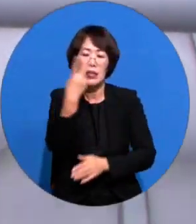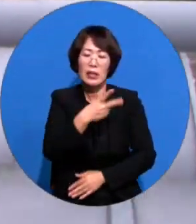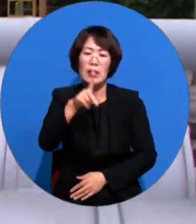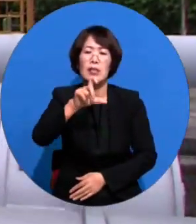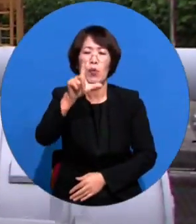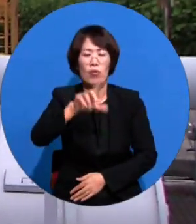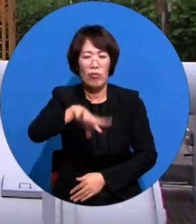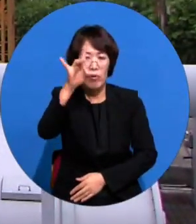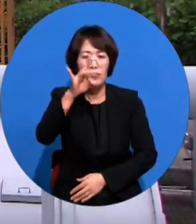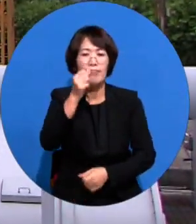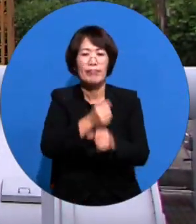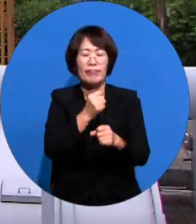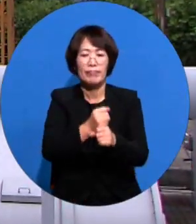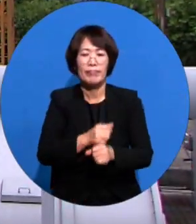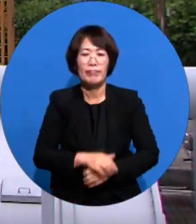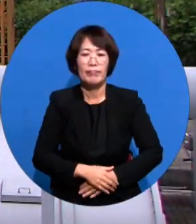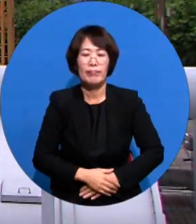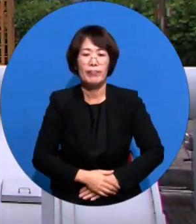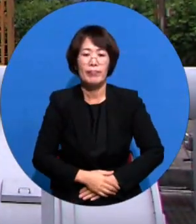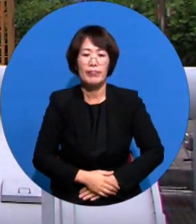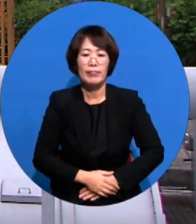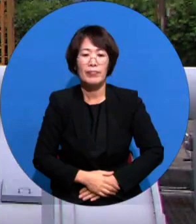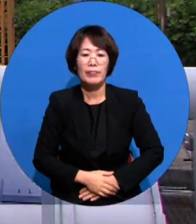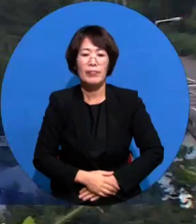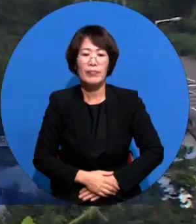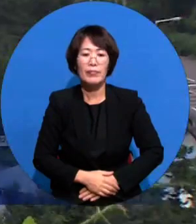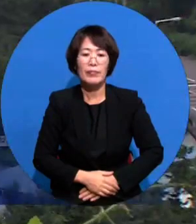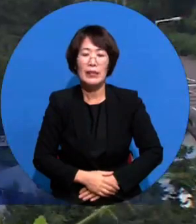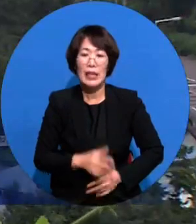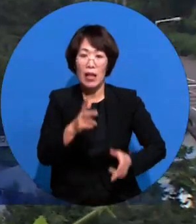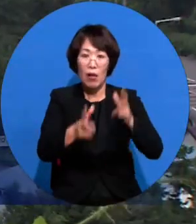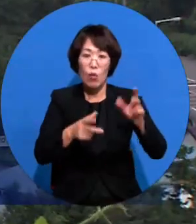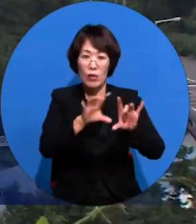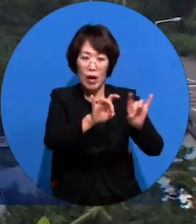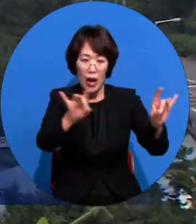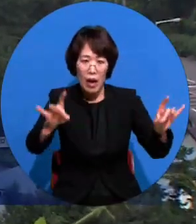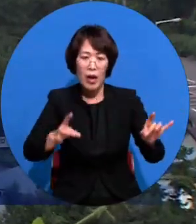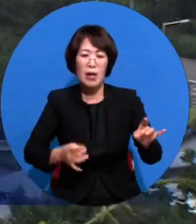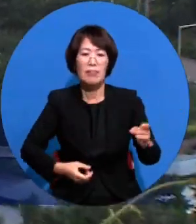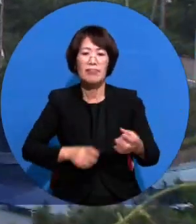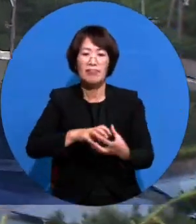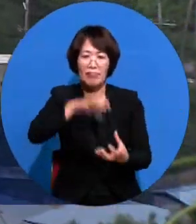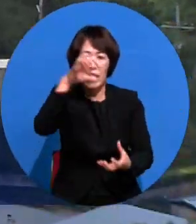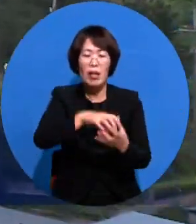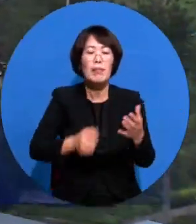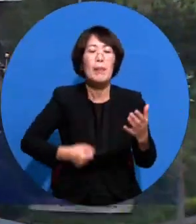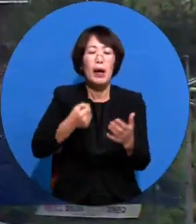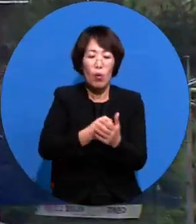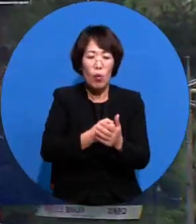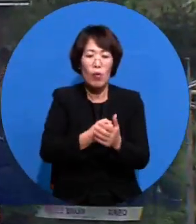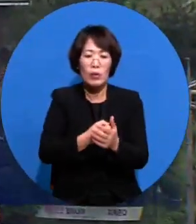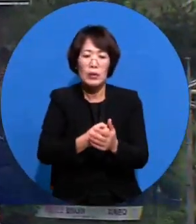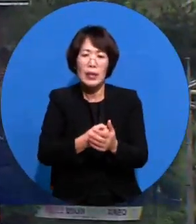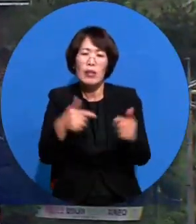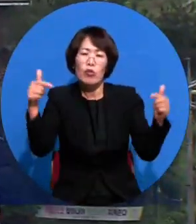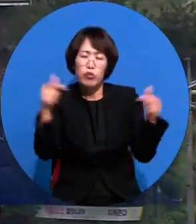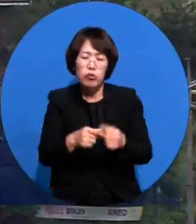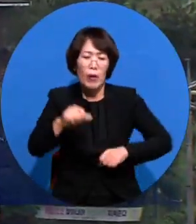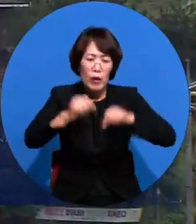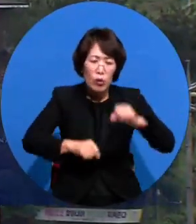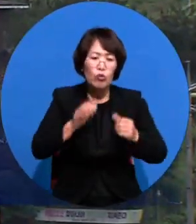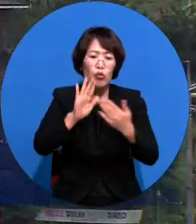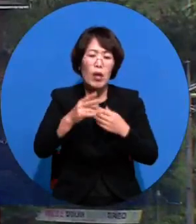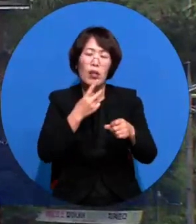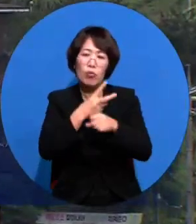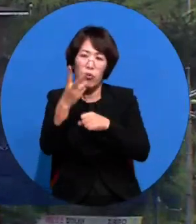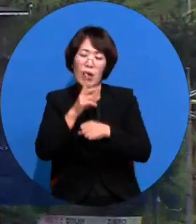2015년 처음으로 도입됐습니다. 배출권 할당을 받고 관측 활동을 하고 내후년에 배출량